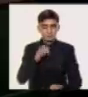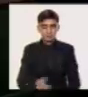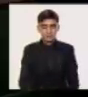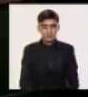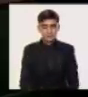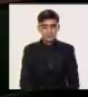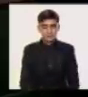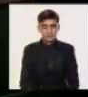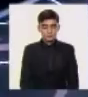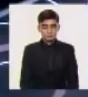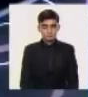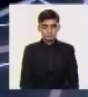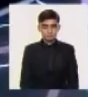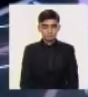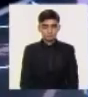Информбюро, Шымкент.